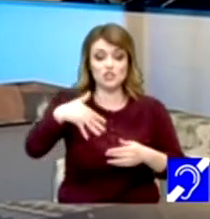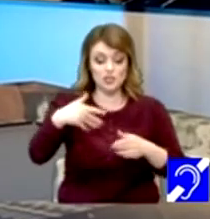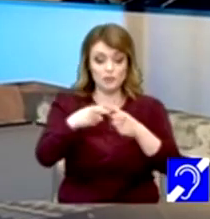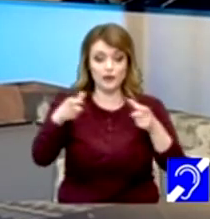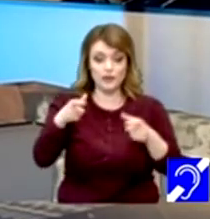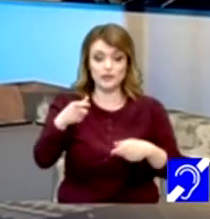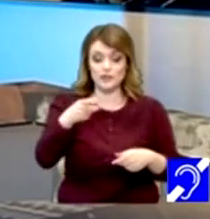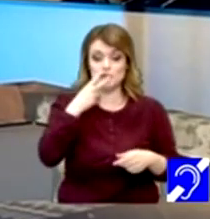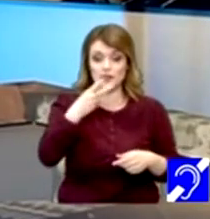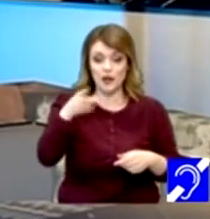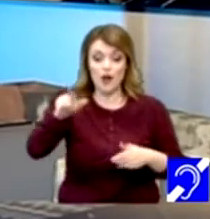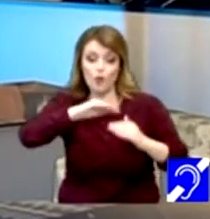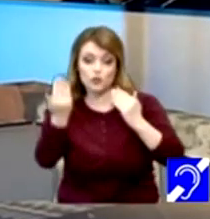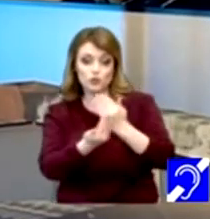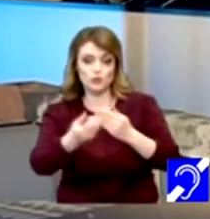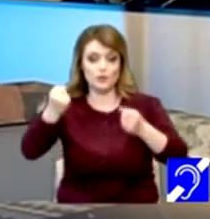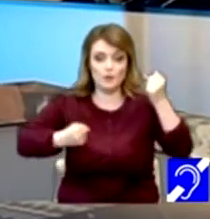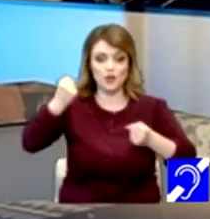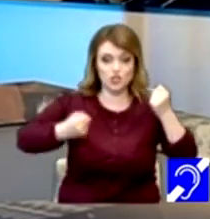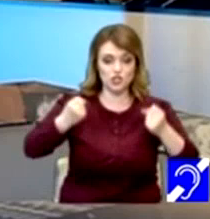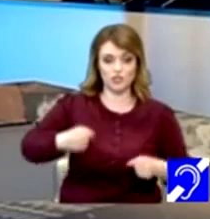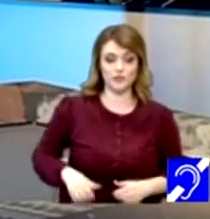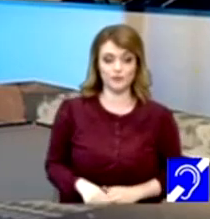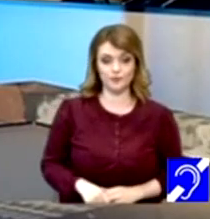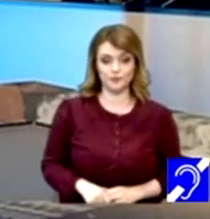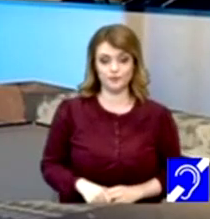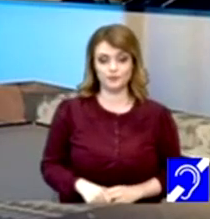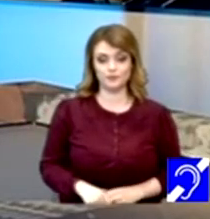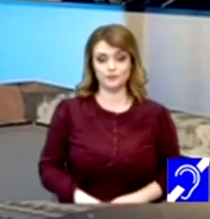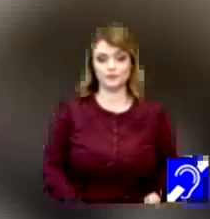țigări ascunse sub bara de protecție și pragurile mașinii.